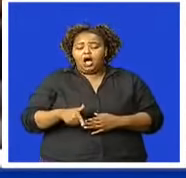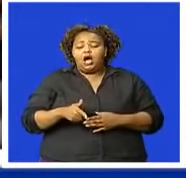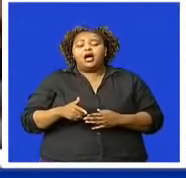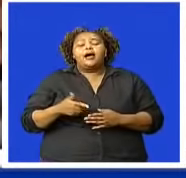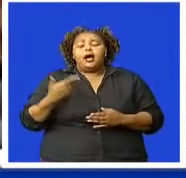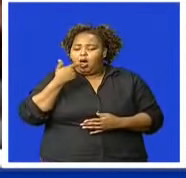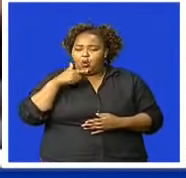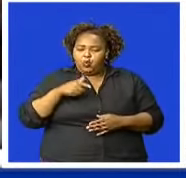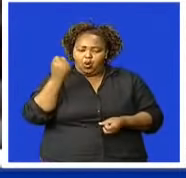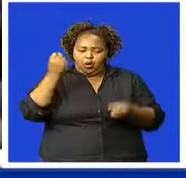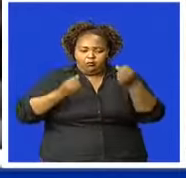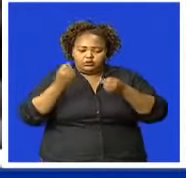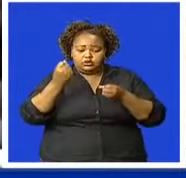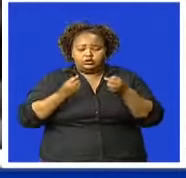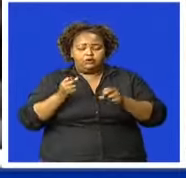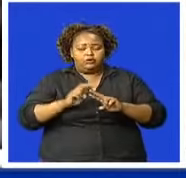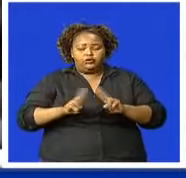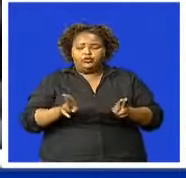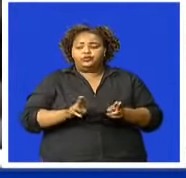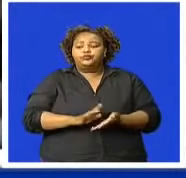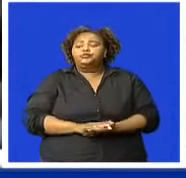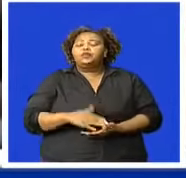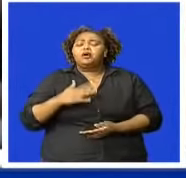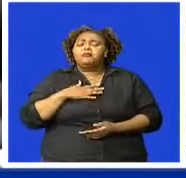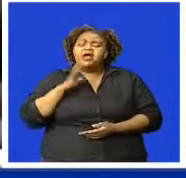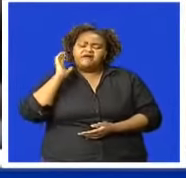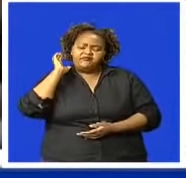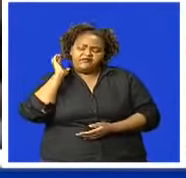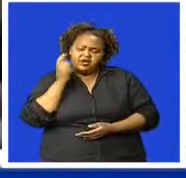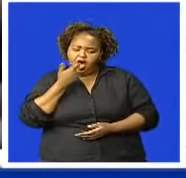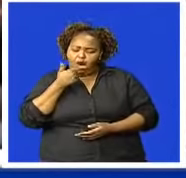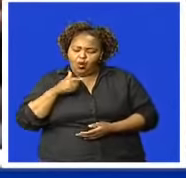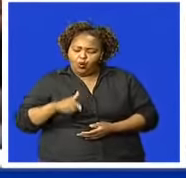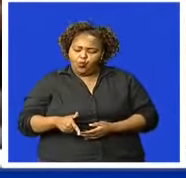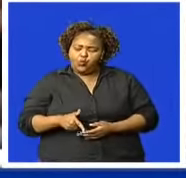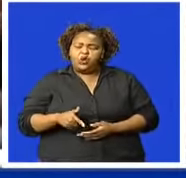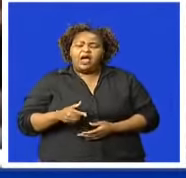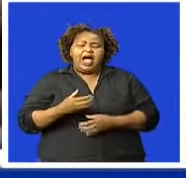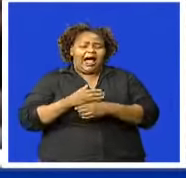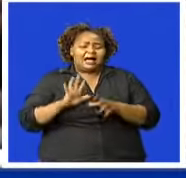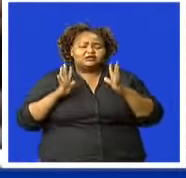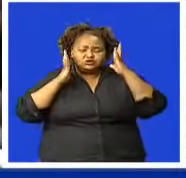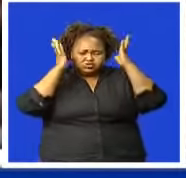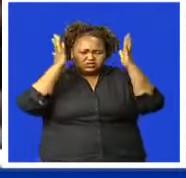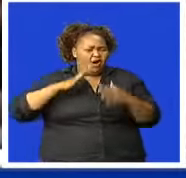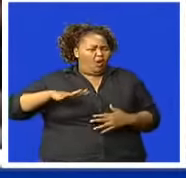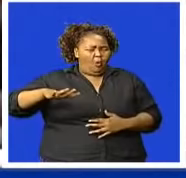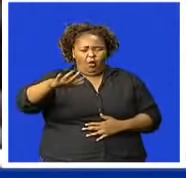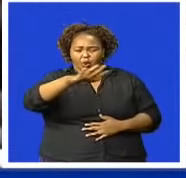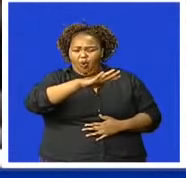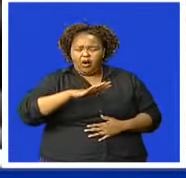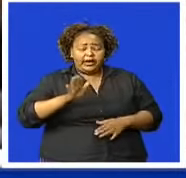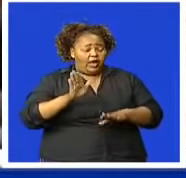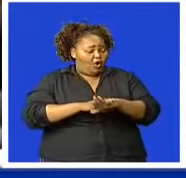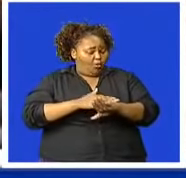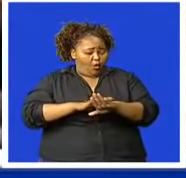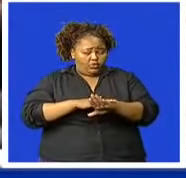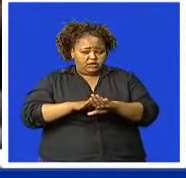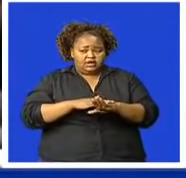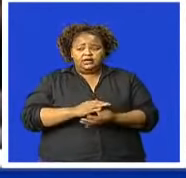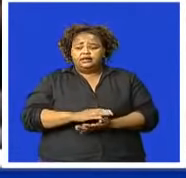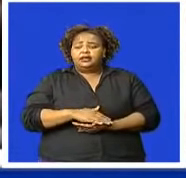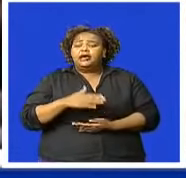ukuthi ngengeva bathi bese kude ngwane wonke kanti phela ngosiyamthina nje kude lenye imisebenzi esendayo ngaphandle